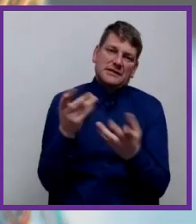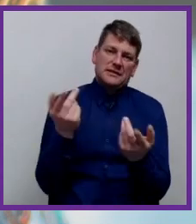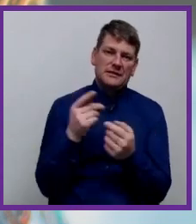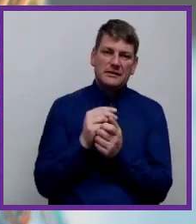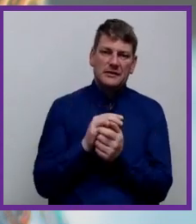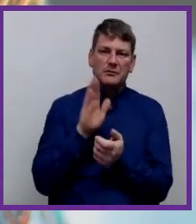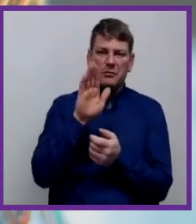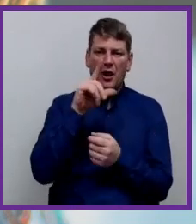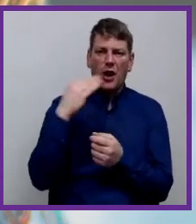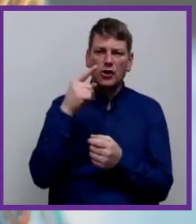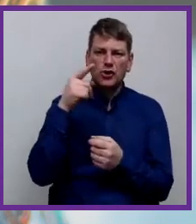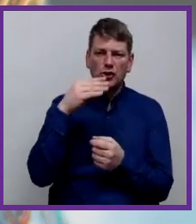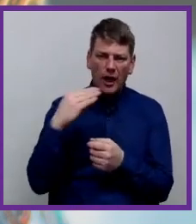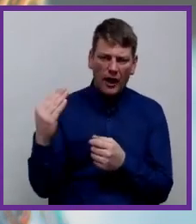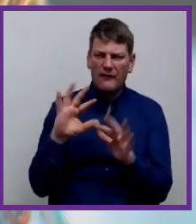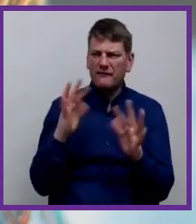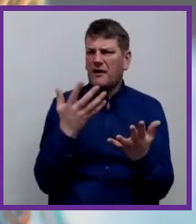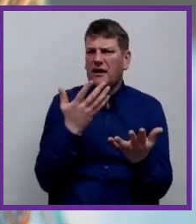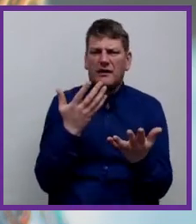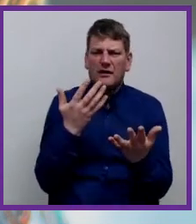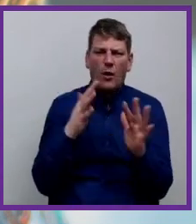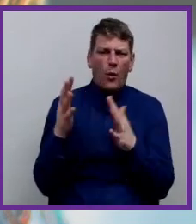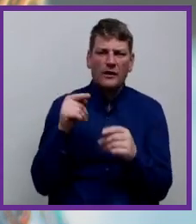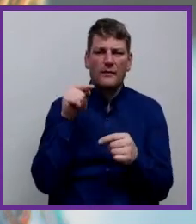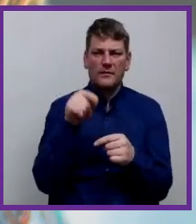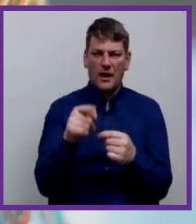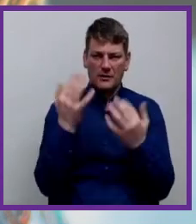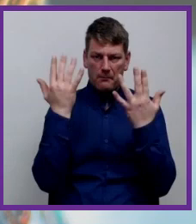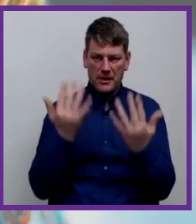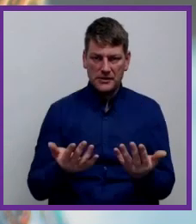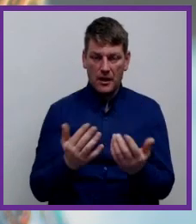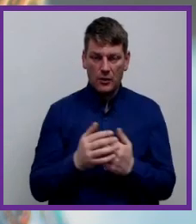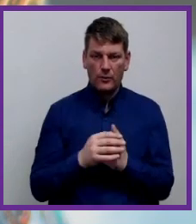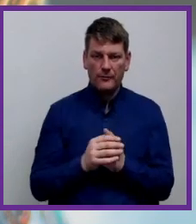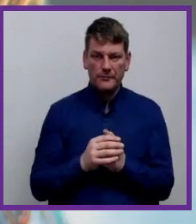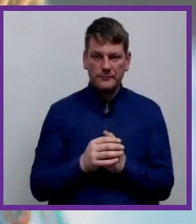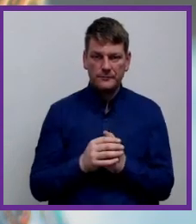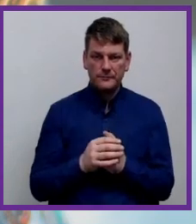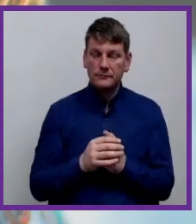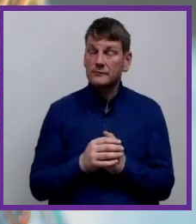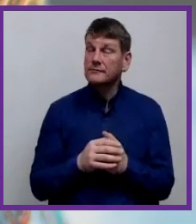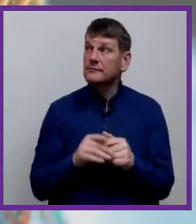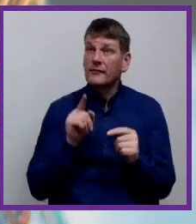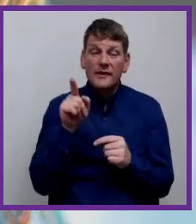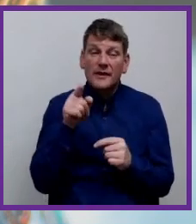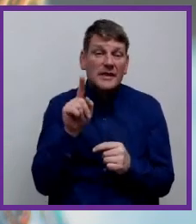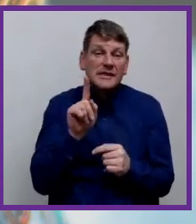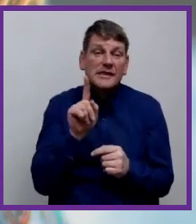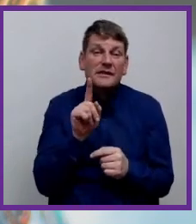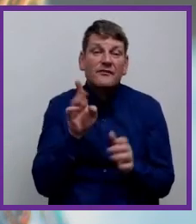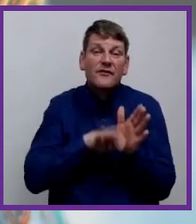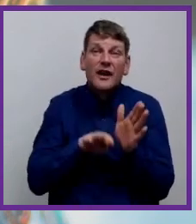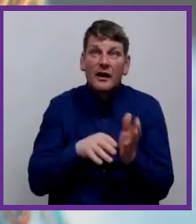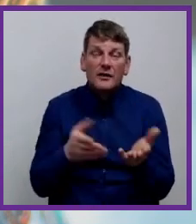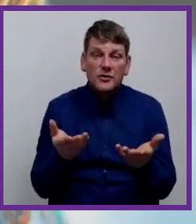Ležē, jeb kaut kādam tādam pasākumam. Nu, tur tas ir vienkārši